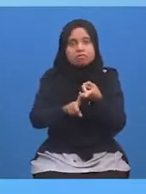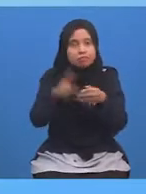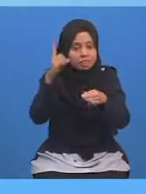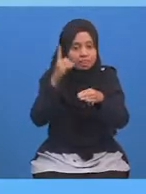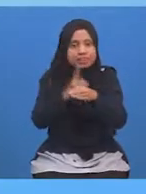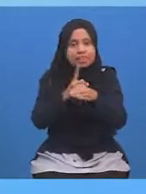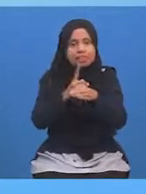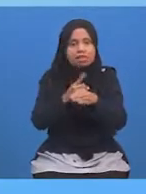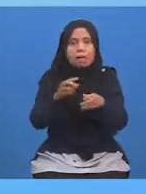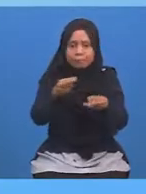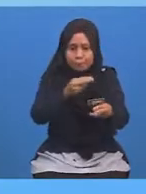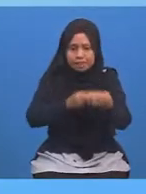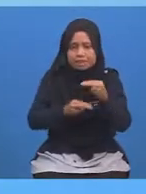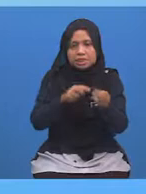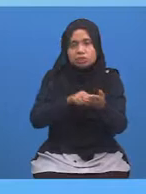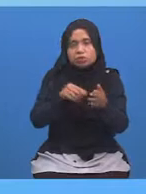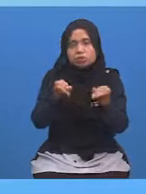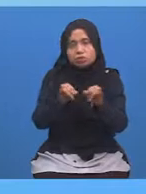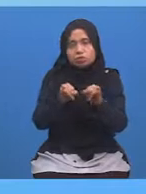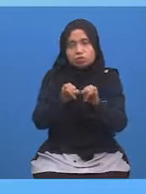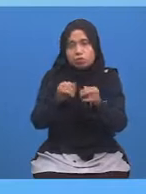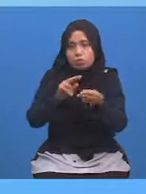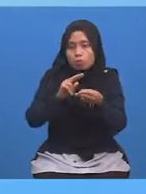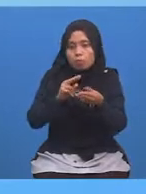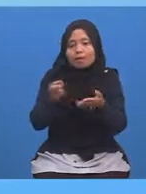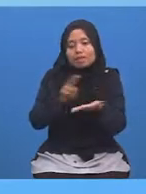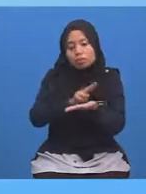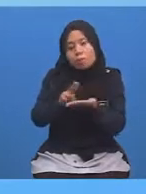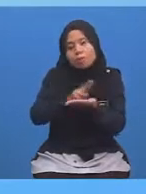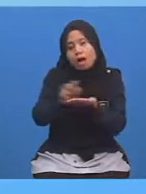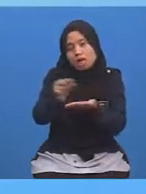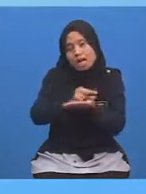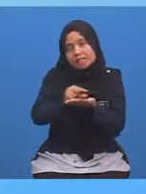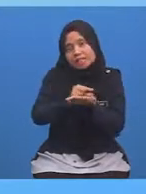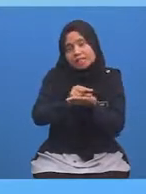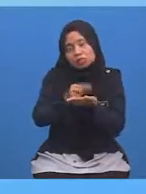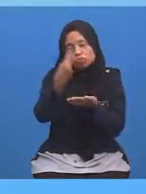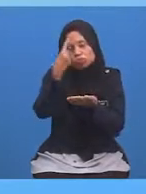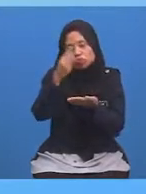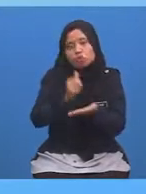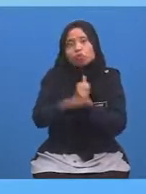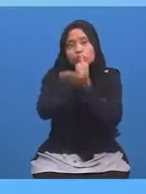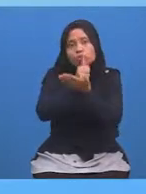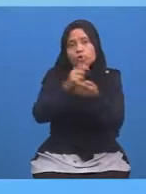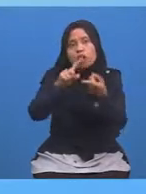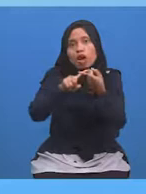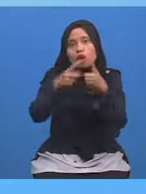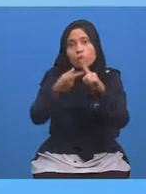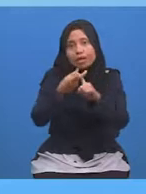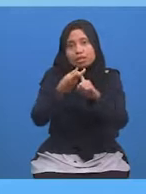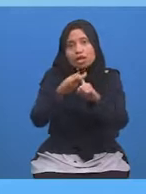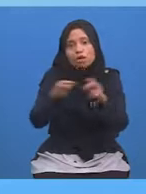Perniagaan ini juga akan mengupah pekerja untuk membantu pihak rakan kongsi